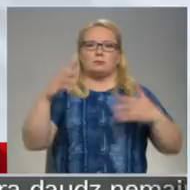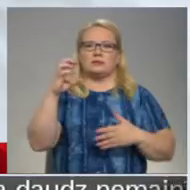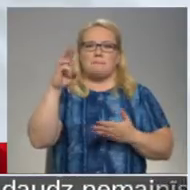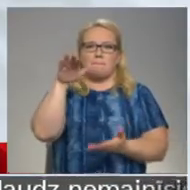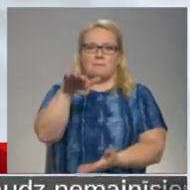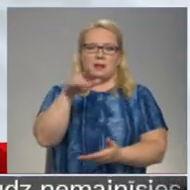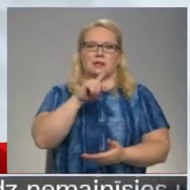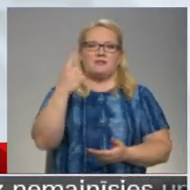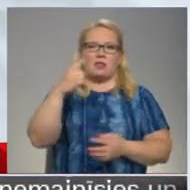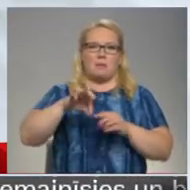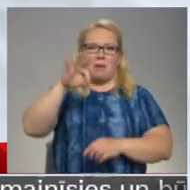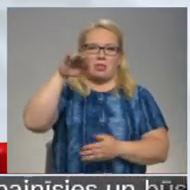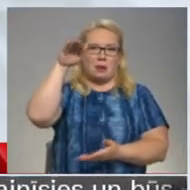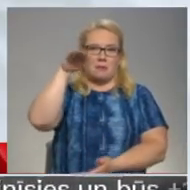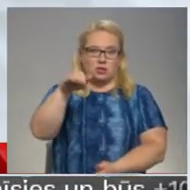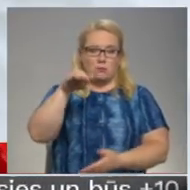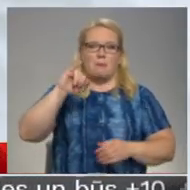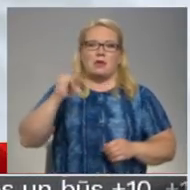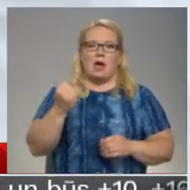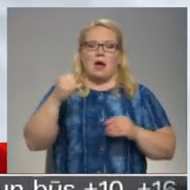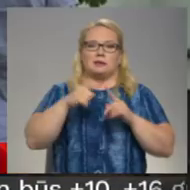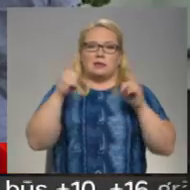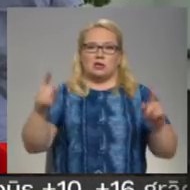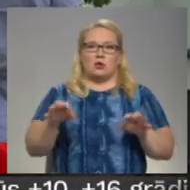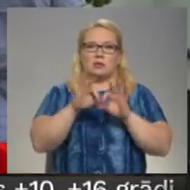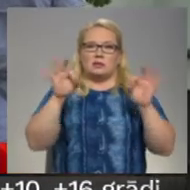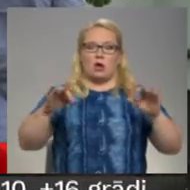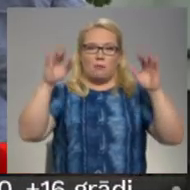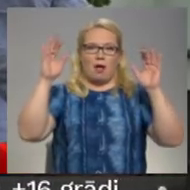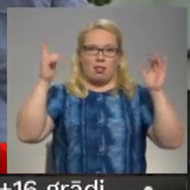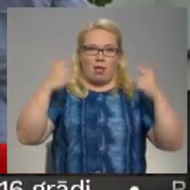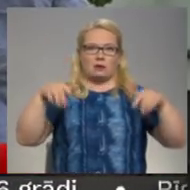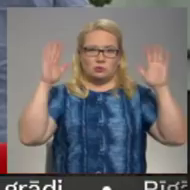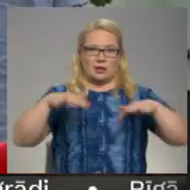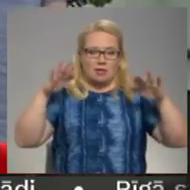cm līdz 1 metra biezumā. Ja sezonas sākumā laiks būs lietains, tad